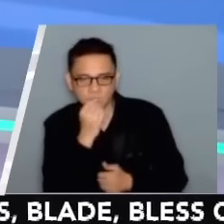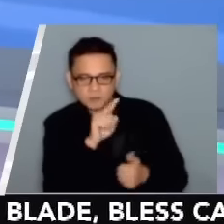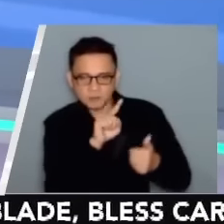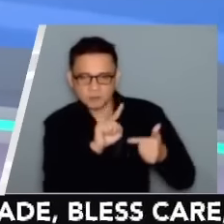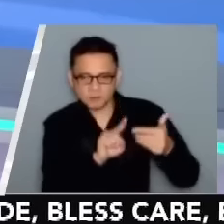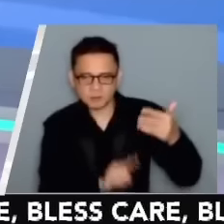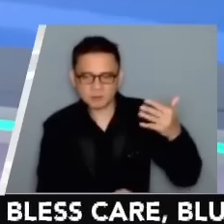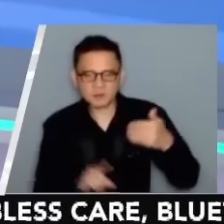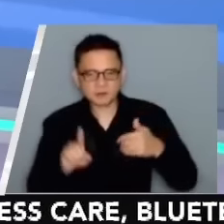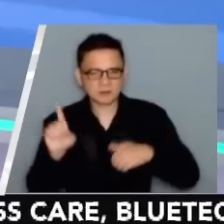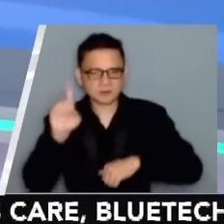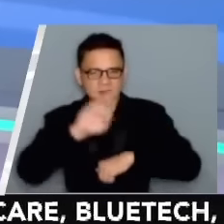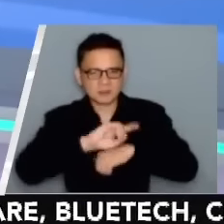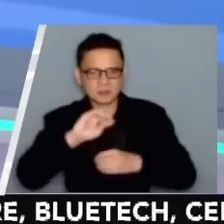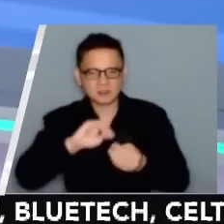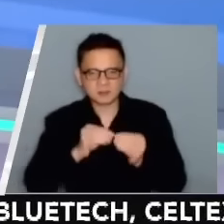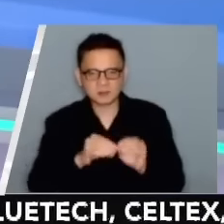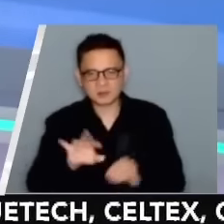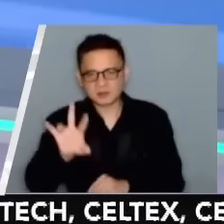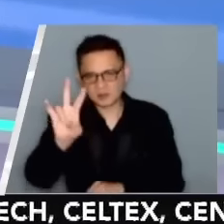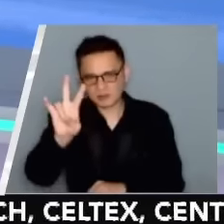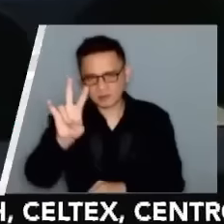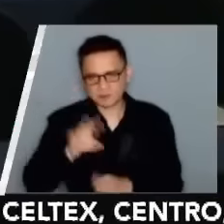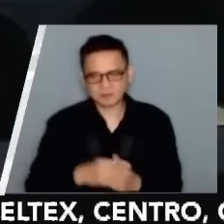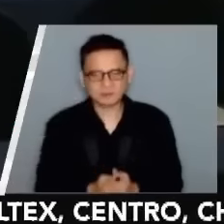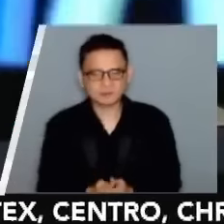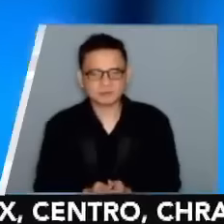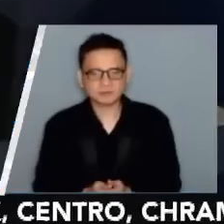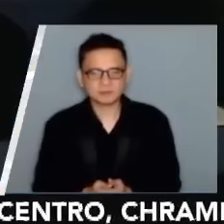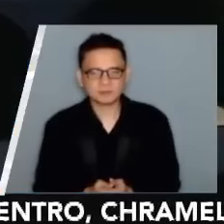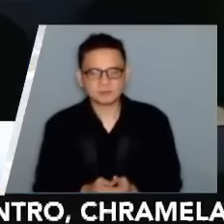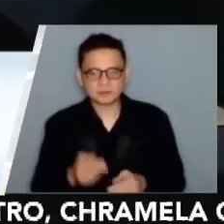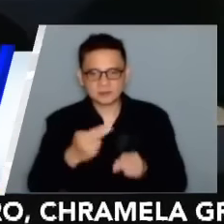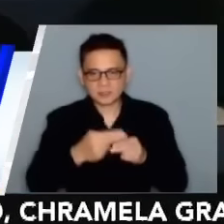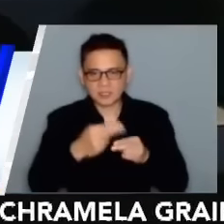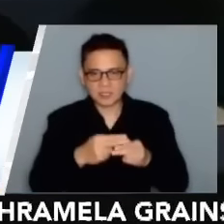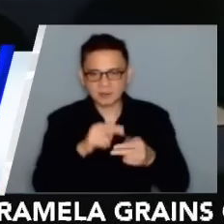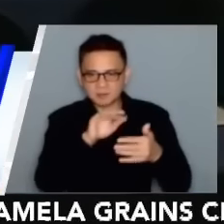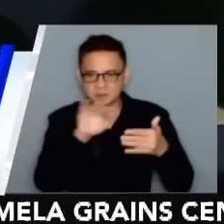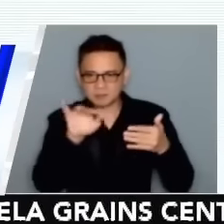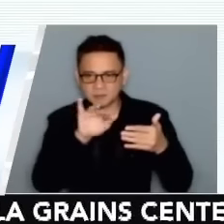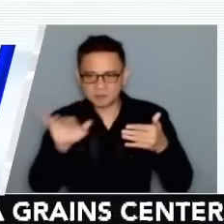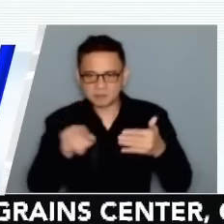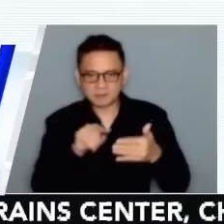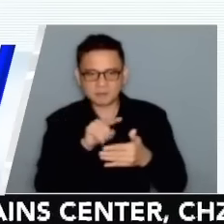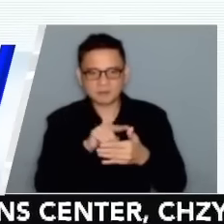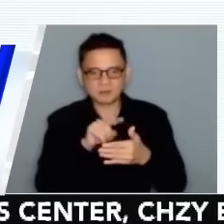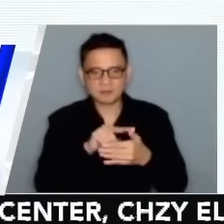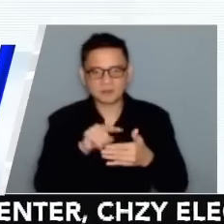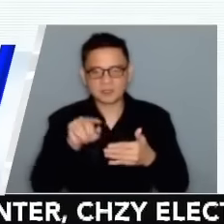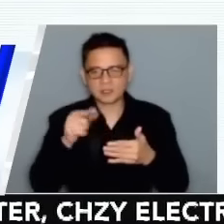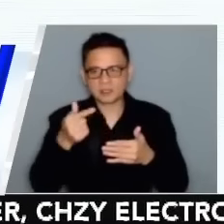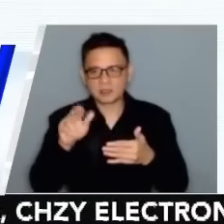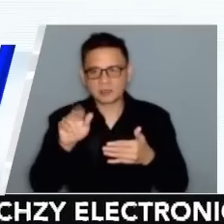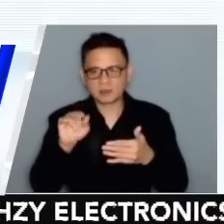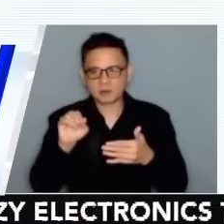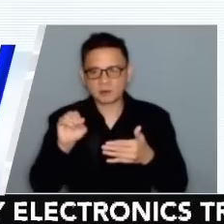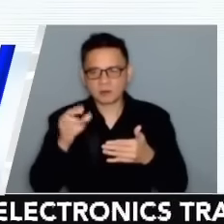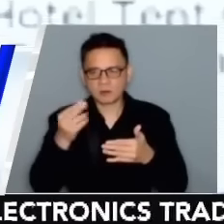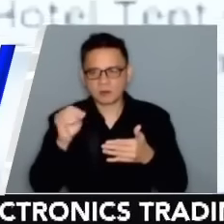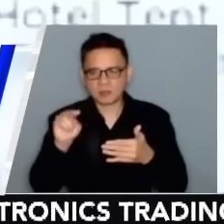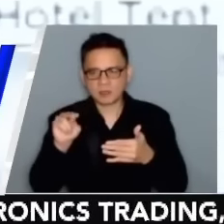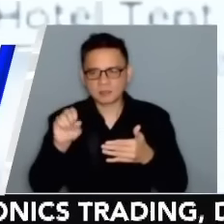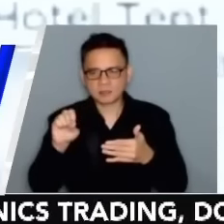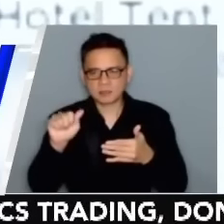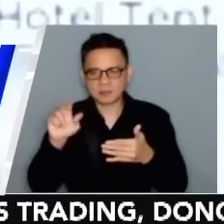firing ng certificate of candidacy unang naghain ng COC ngayong araw sa dating senador gringo unasan kasunod si retired